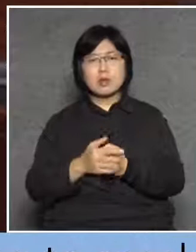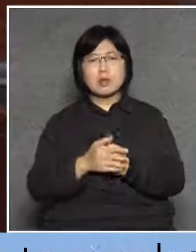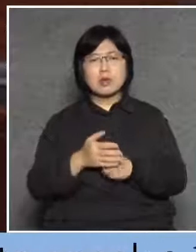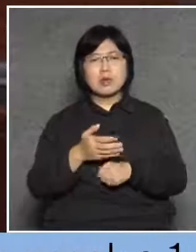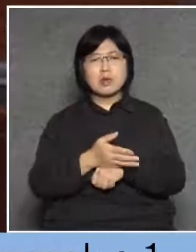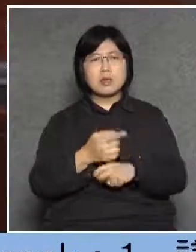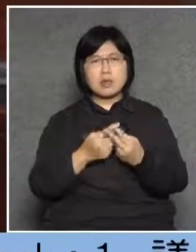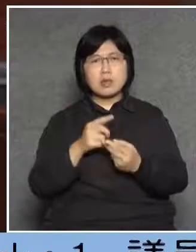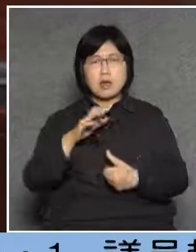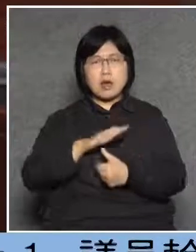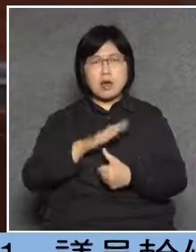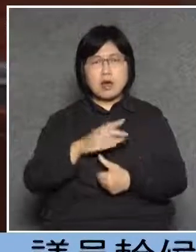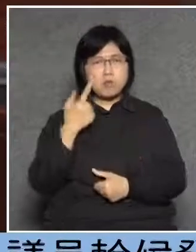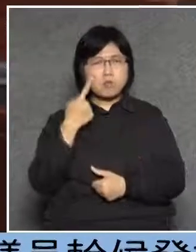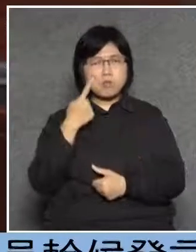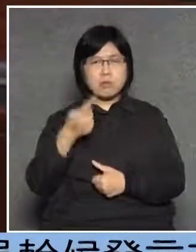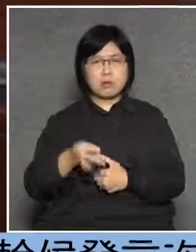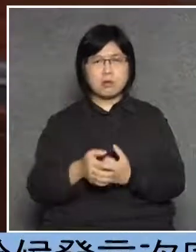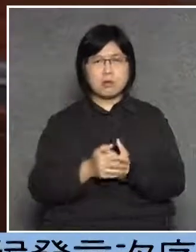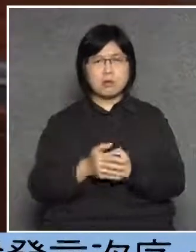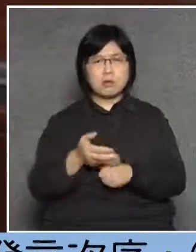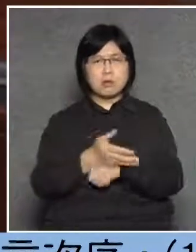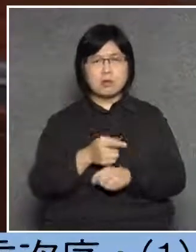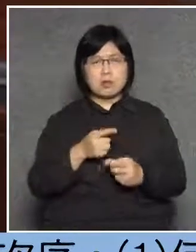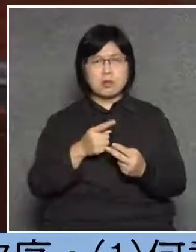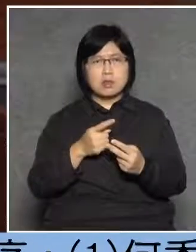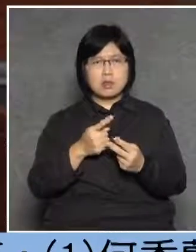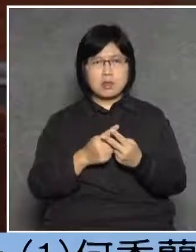恰咯，啲社工